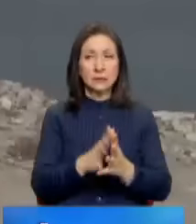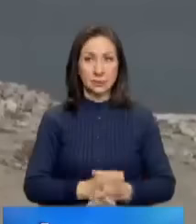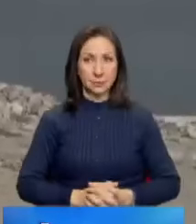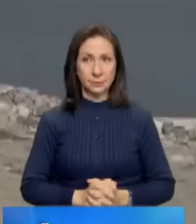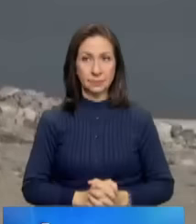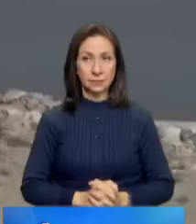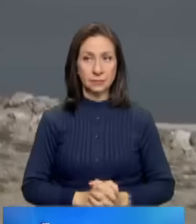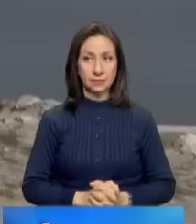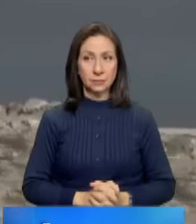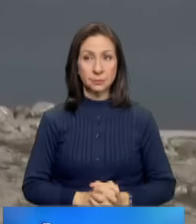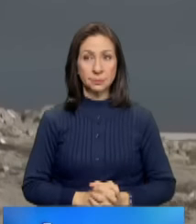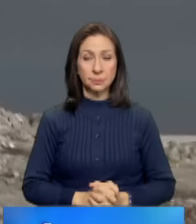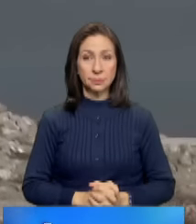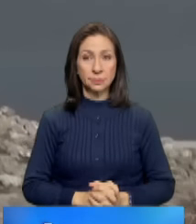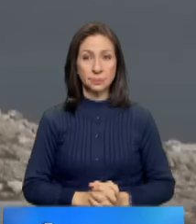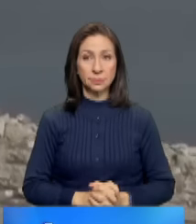getirebilir.